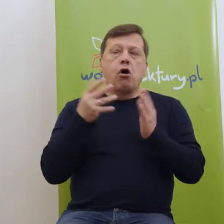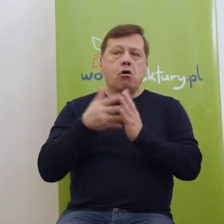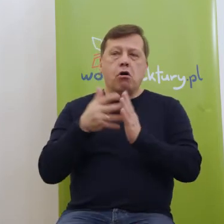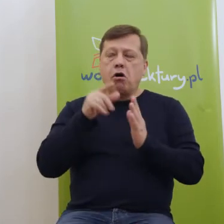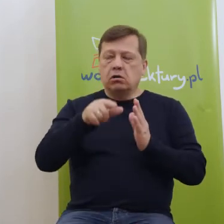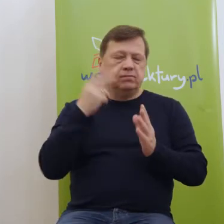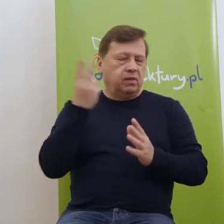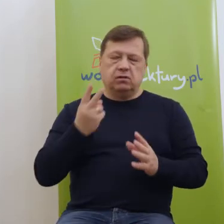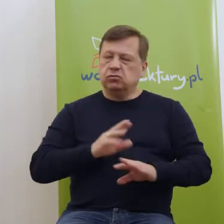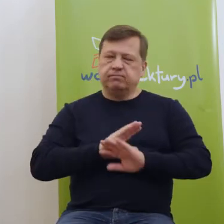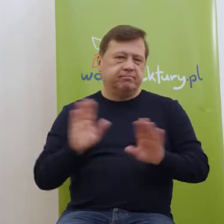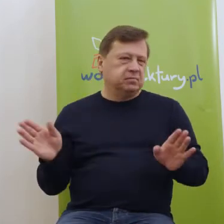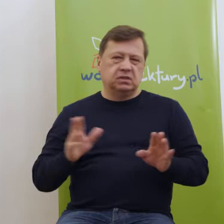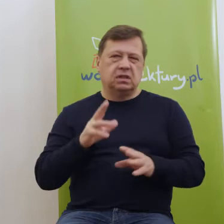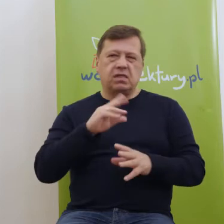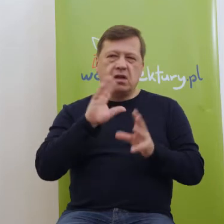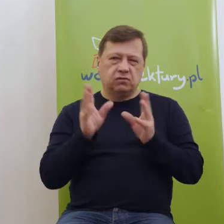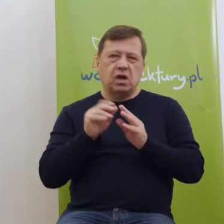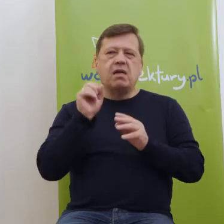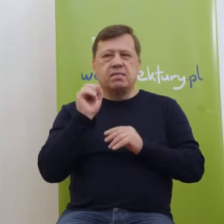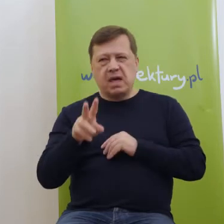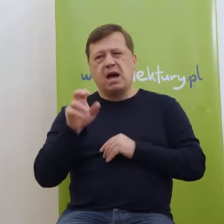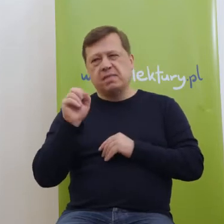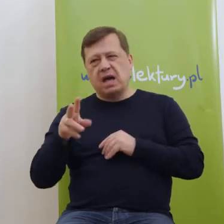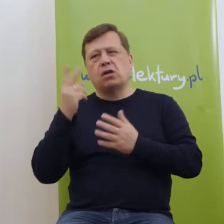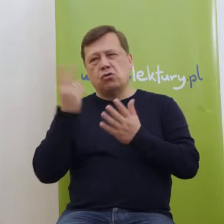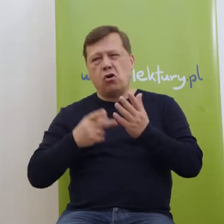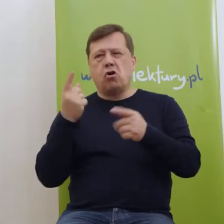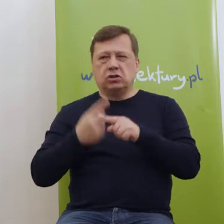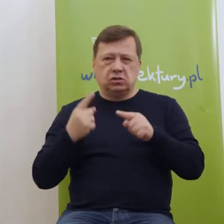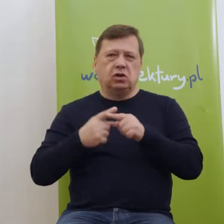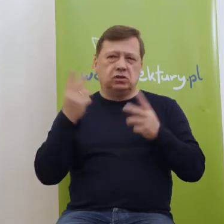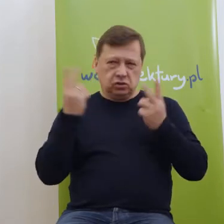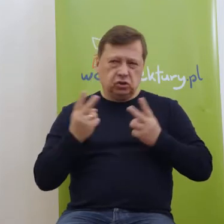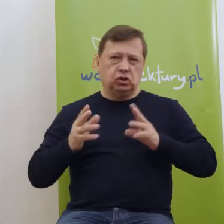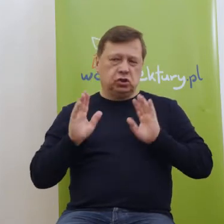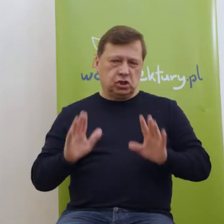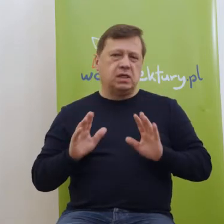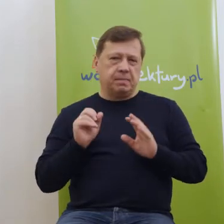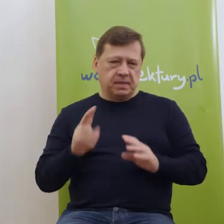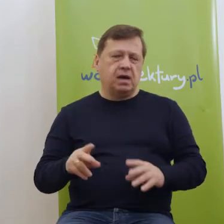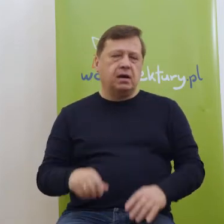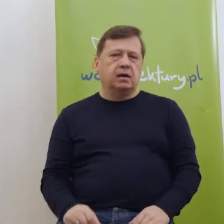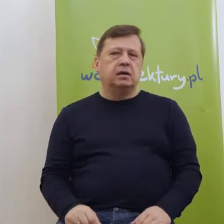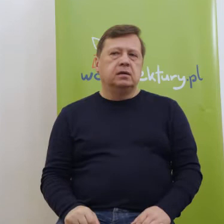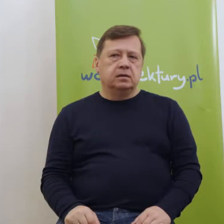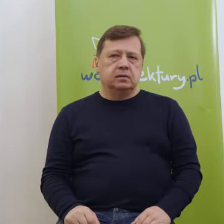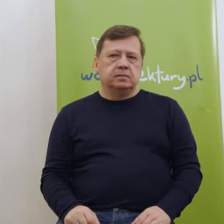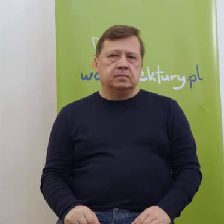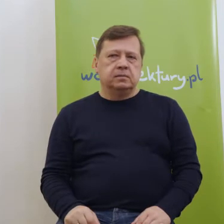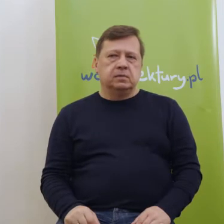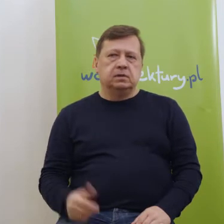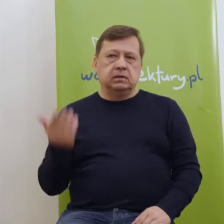czytam, może nie aż tak wszystkie, nie do końca, ale trochę czytam jednak. Strasznie śmieszną recenzję